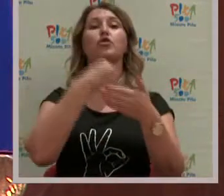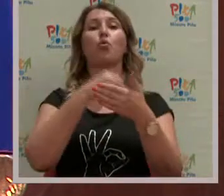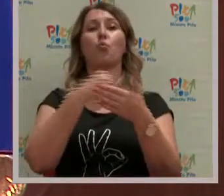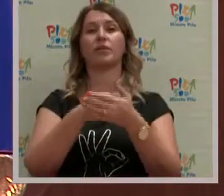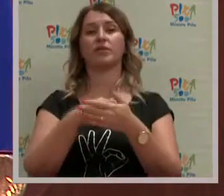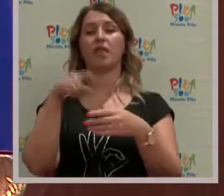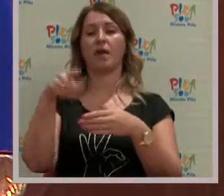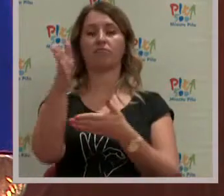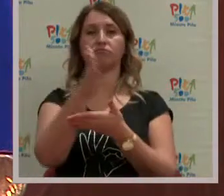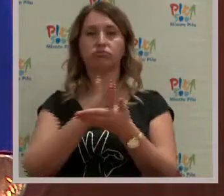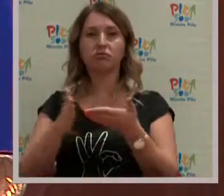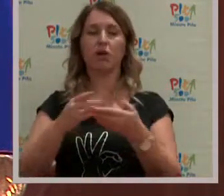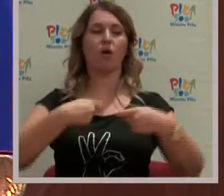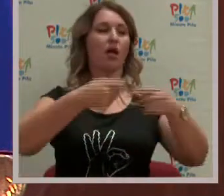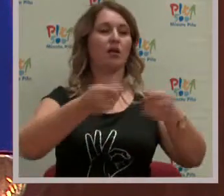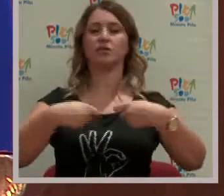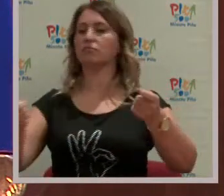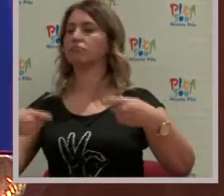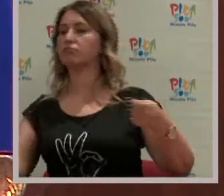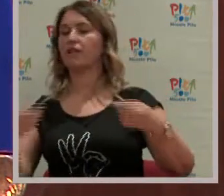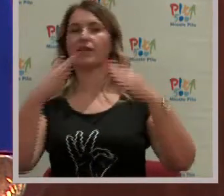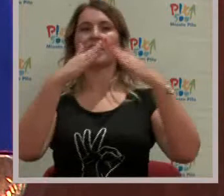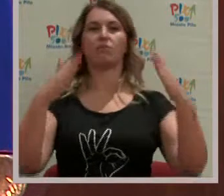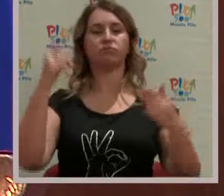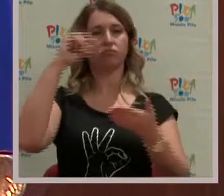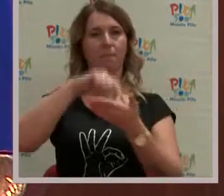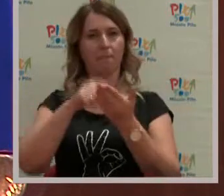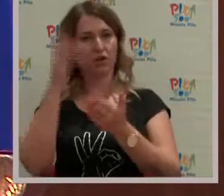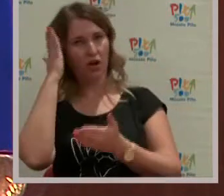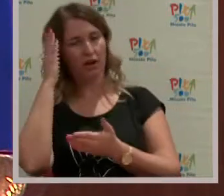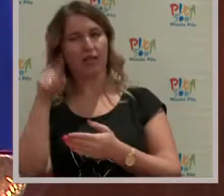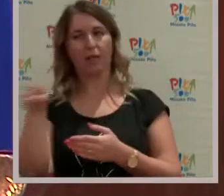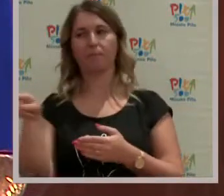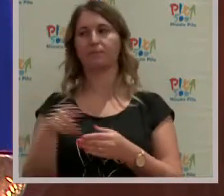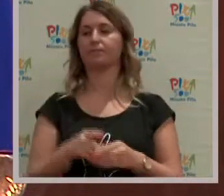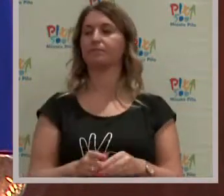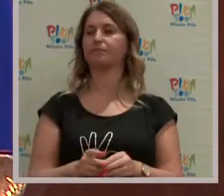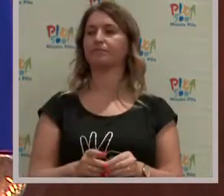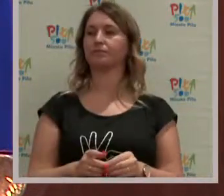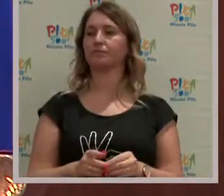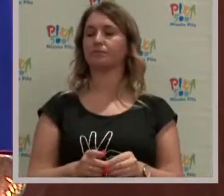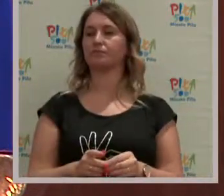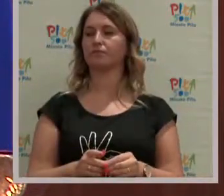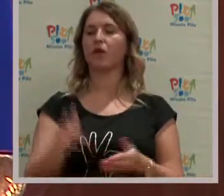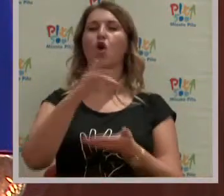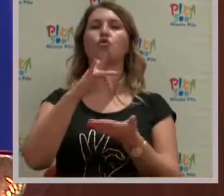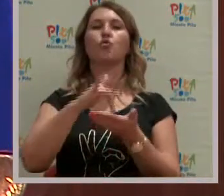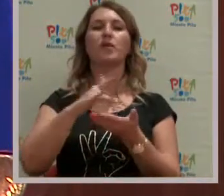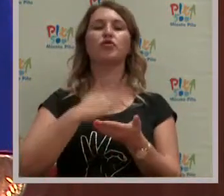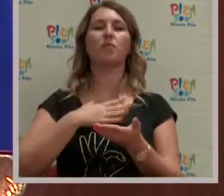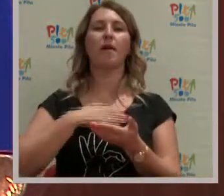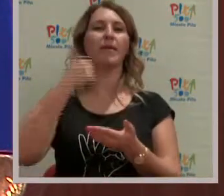sprzedaż nieruchomości na tych terenach. W Śródmieściu mamy jedno